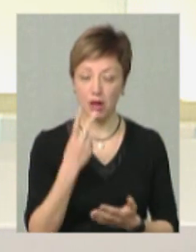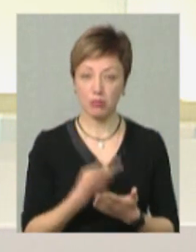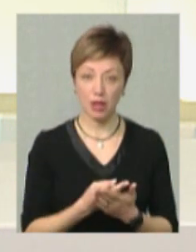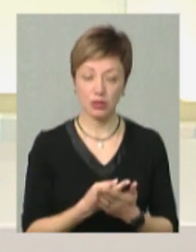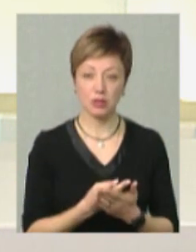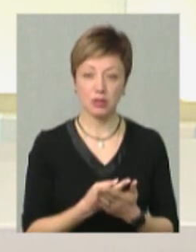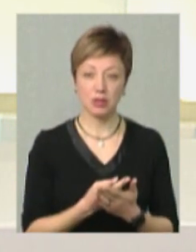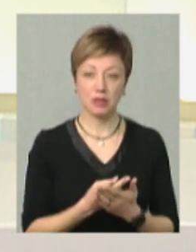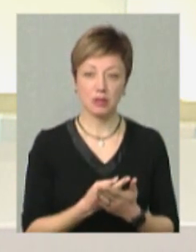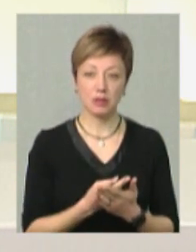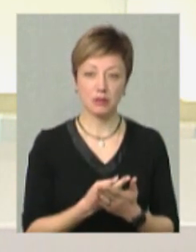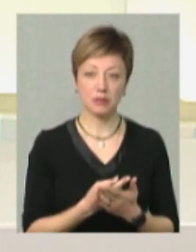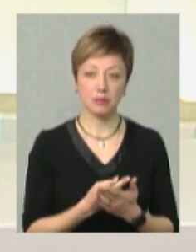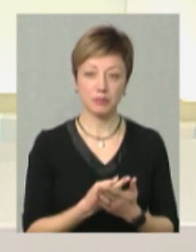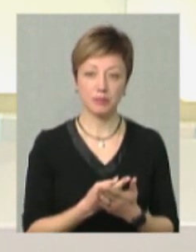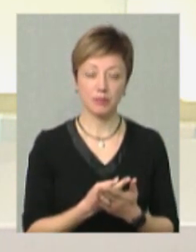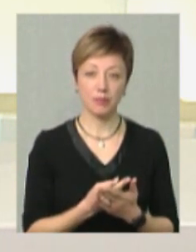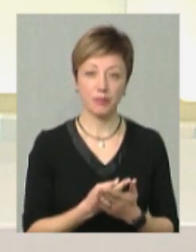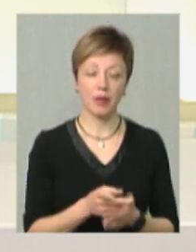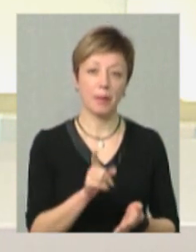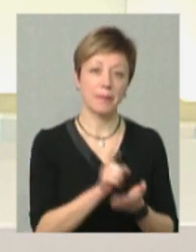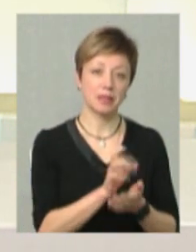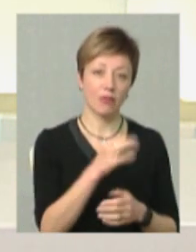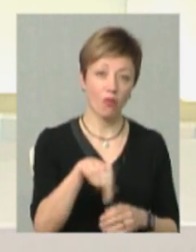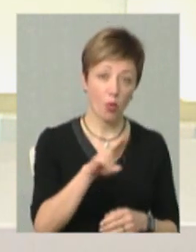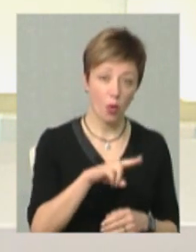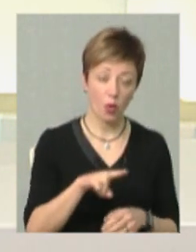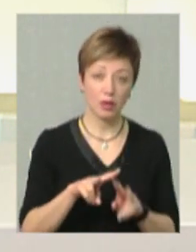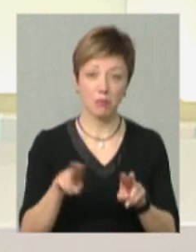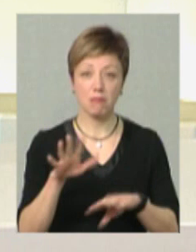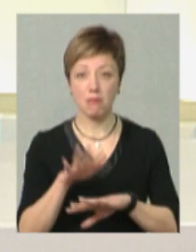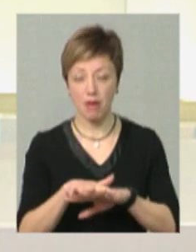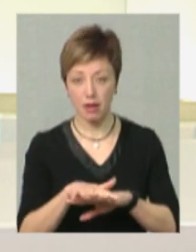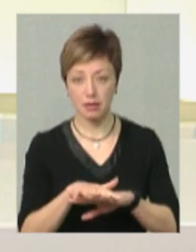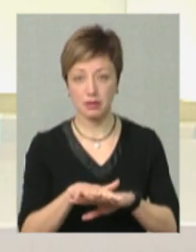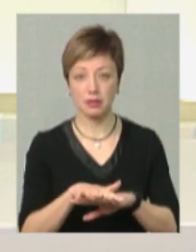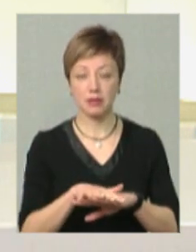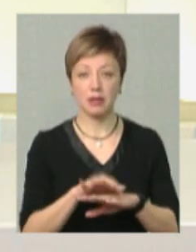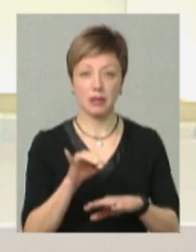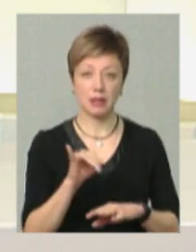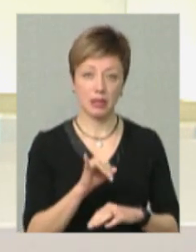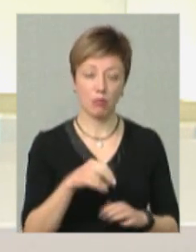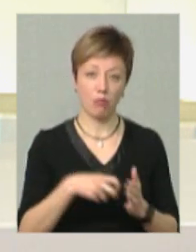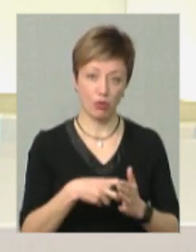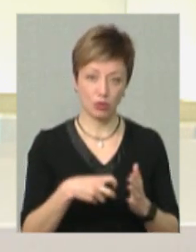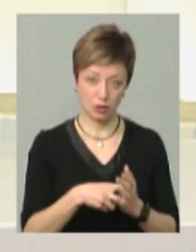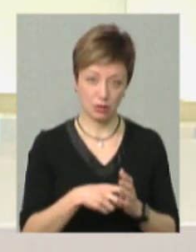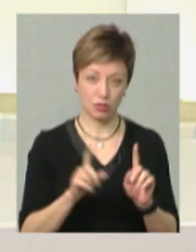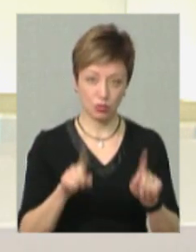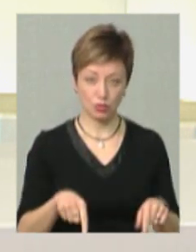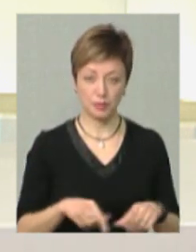тут в цій виплаті задіяні як органи пенсійного фонду, так і банківські установи і підприємства поштового